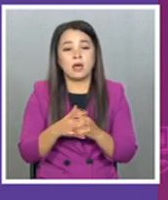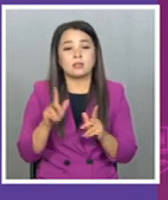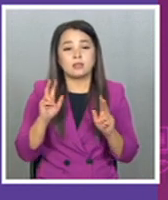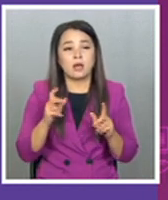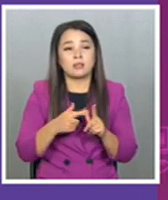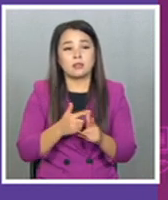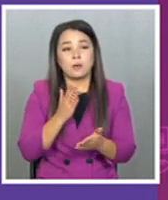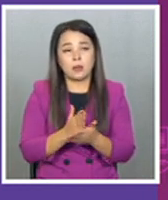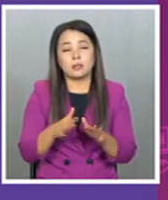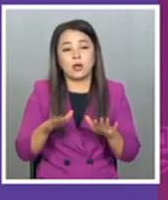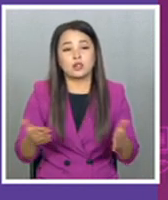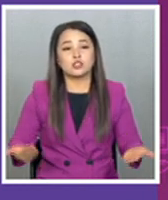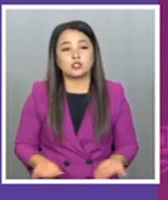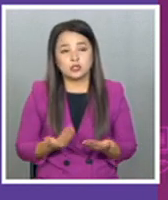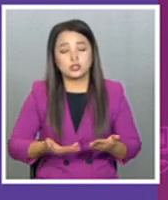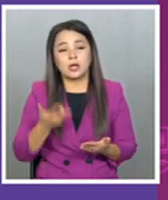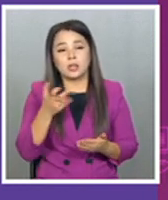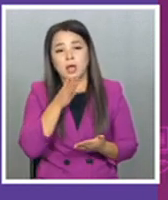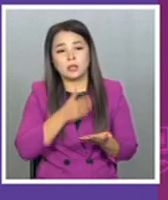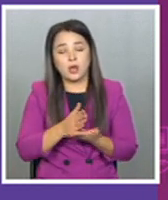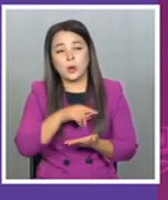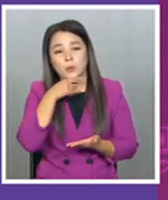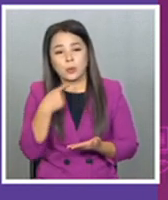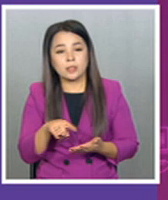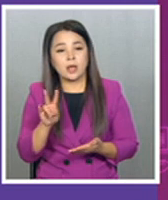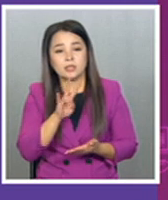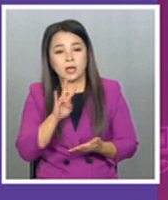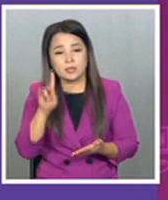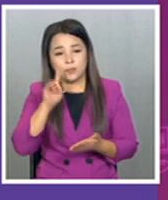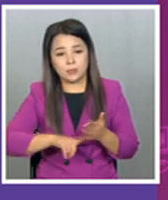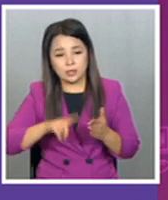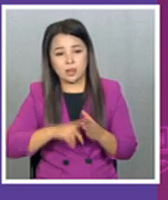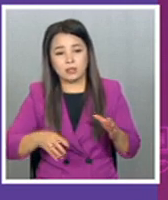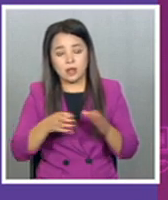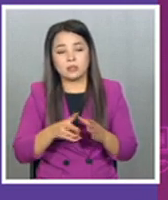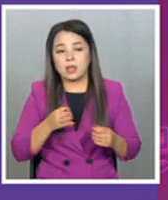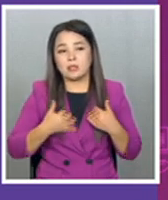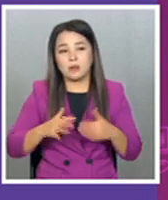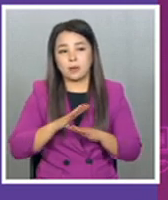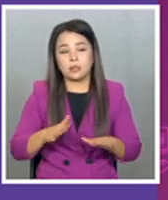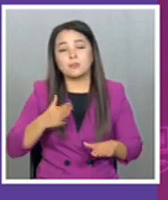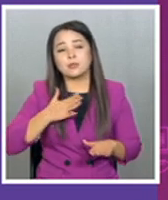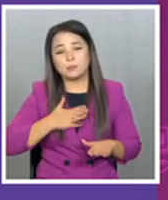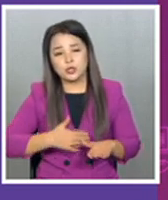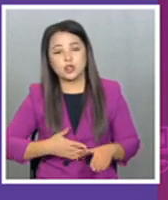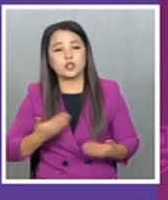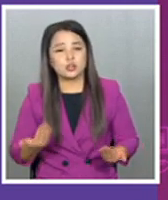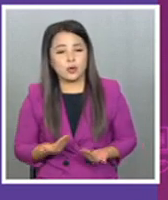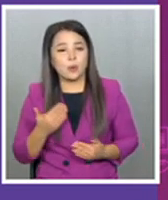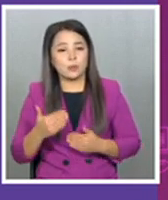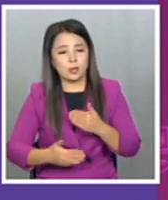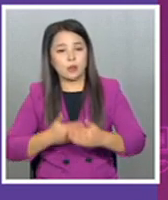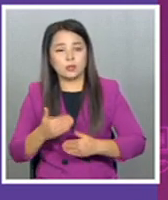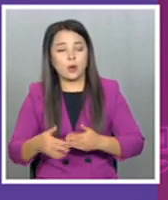300 лет обживали этот уголок земли русские крестьяне. Неторопливо, без спешки идет жизнь на этом